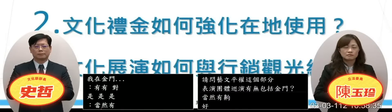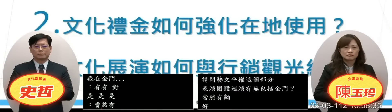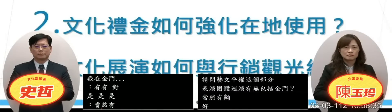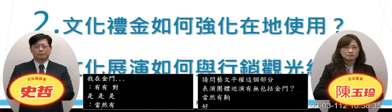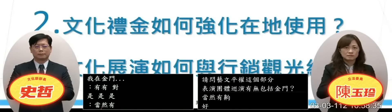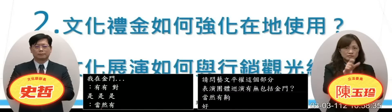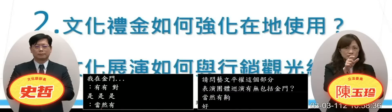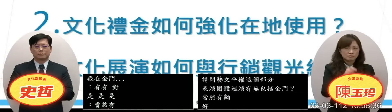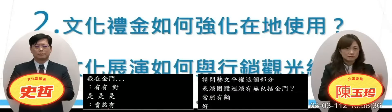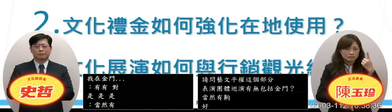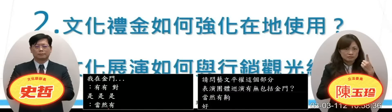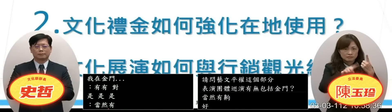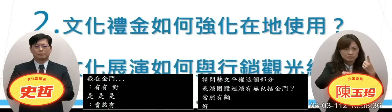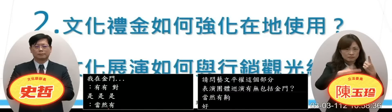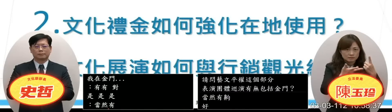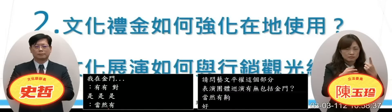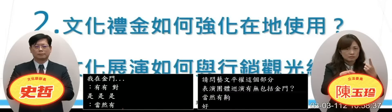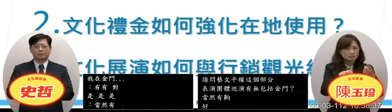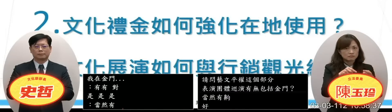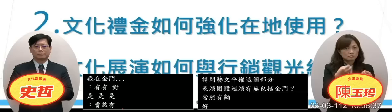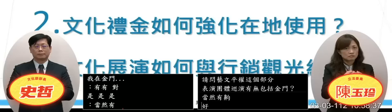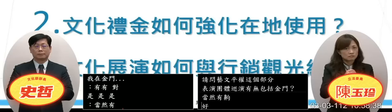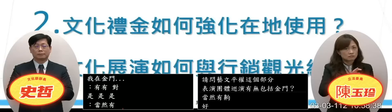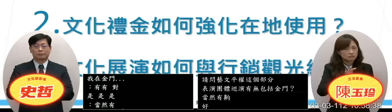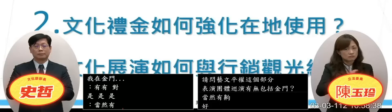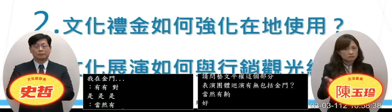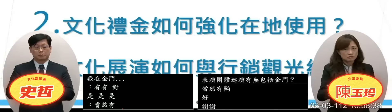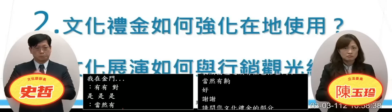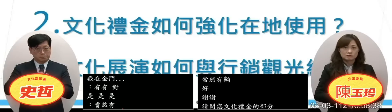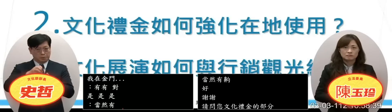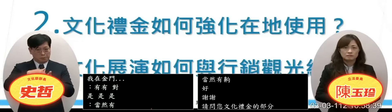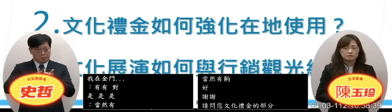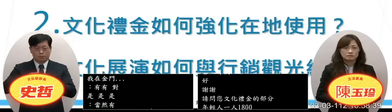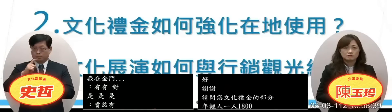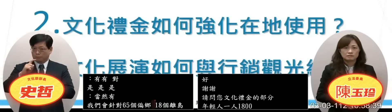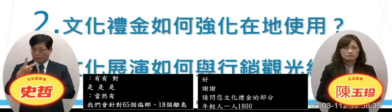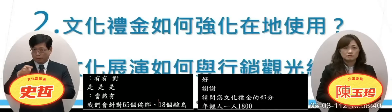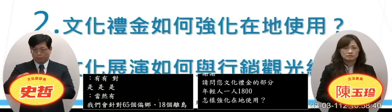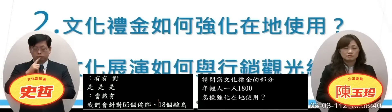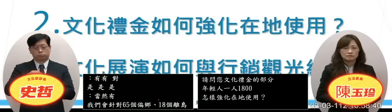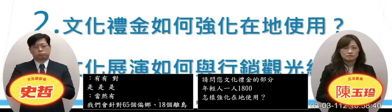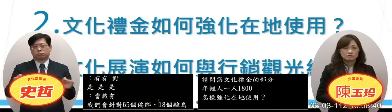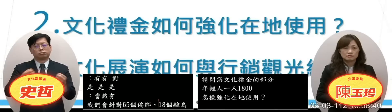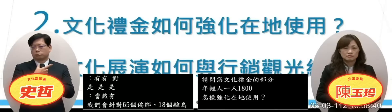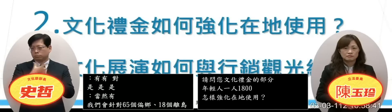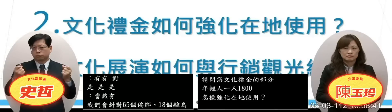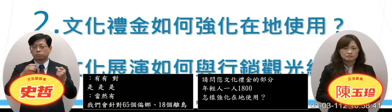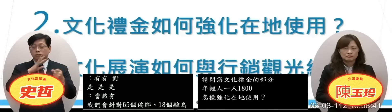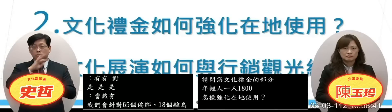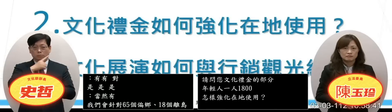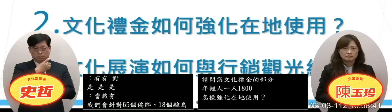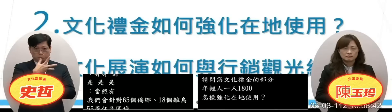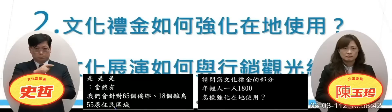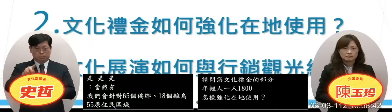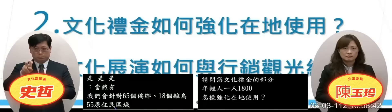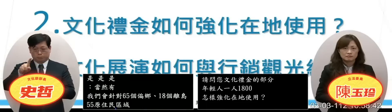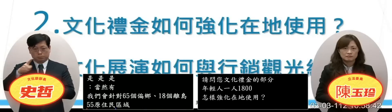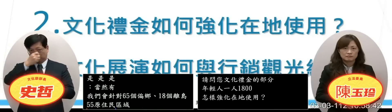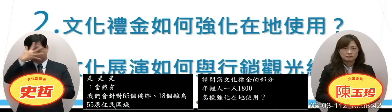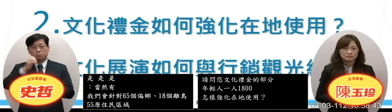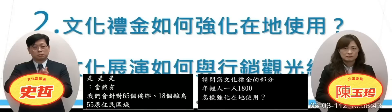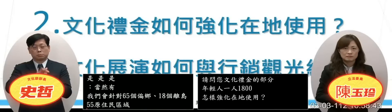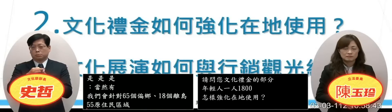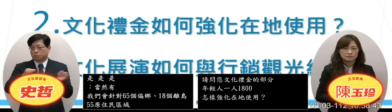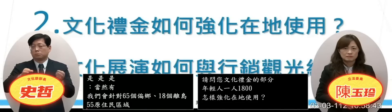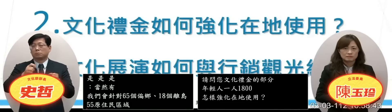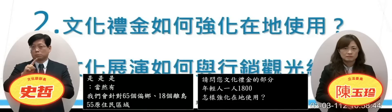怎么样强化在地的这个使用？ 是的，跟委员报告，1200是普发嘛，哦，每一个18到21岁的年轻的人都